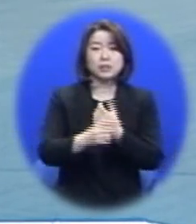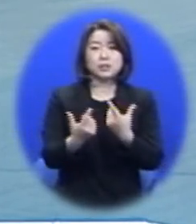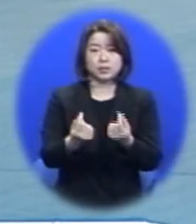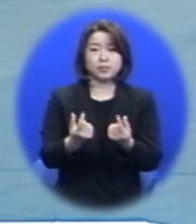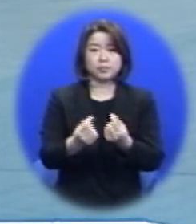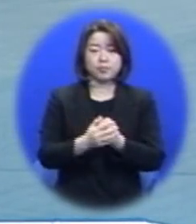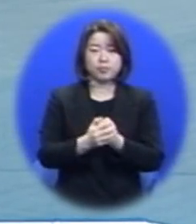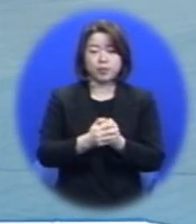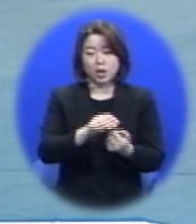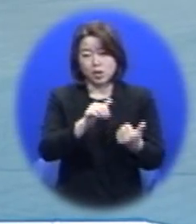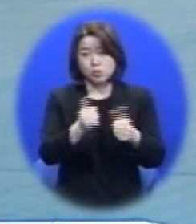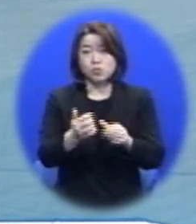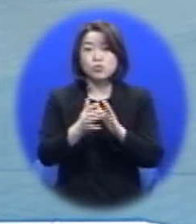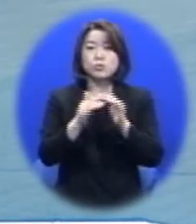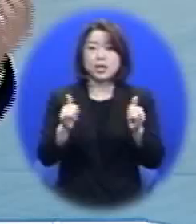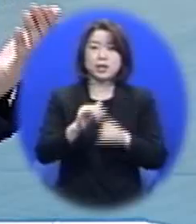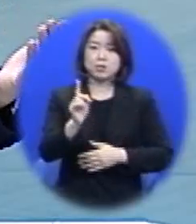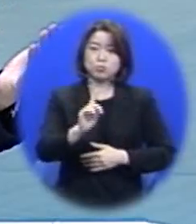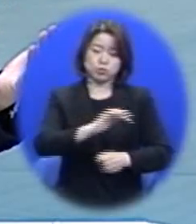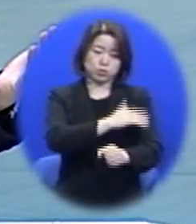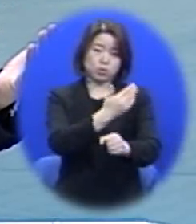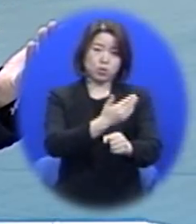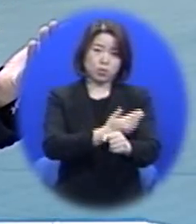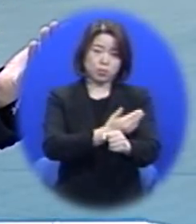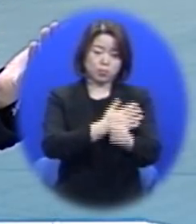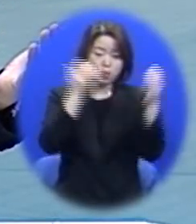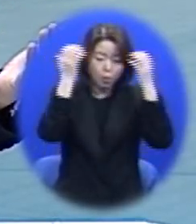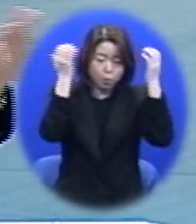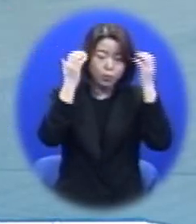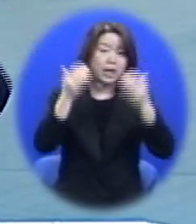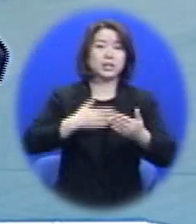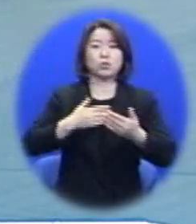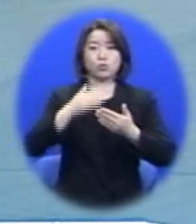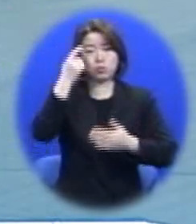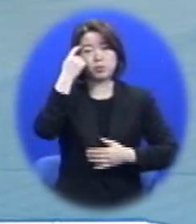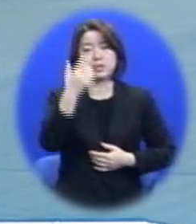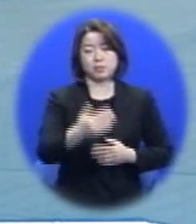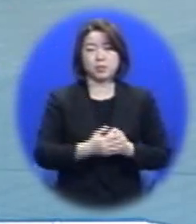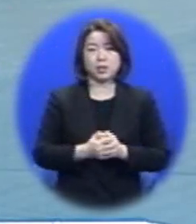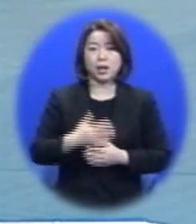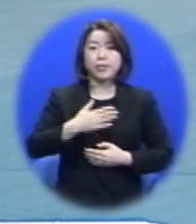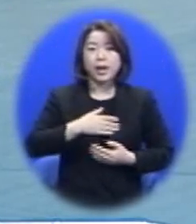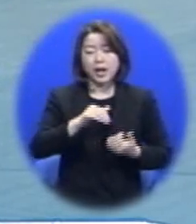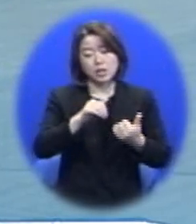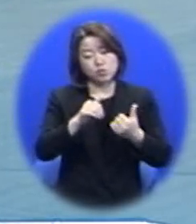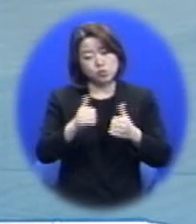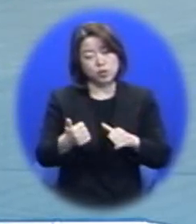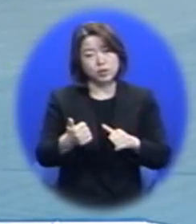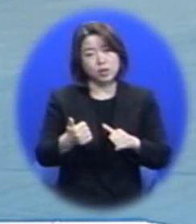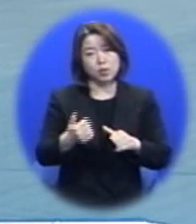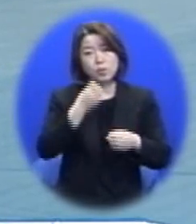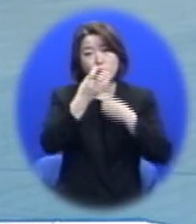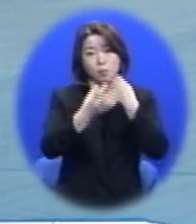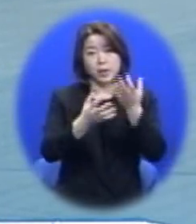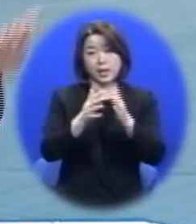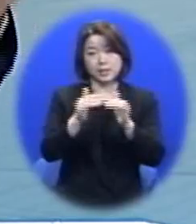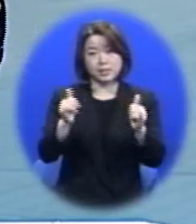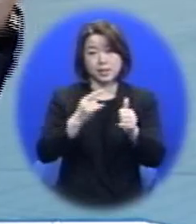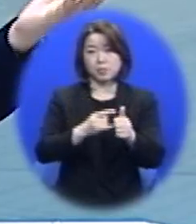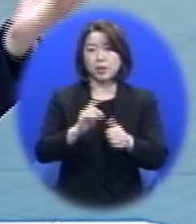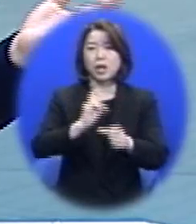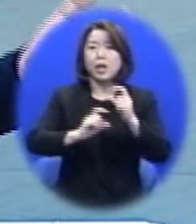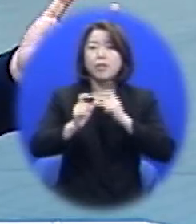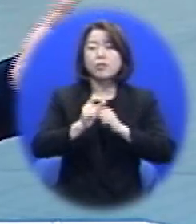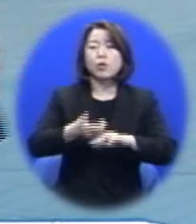사람이 무슨 고난이 두렵겠습니까? 내가 죽었다고 고백하는 사람에게 더 이상